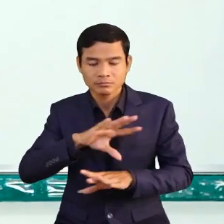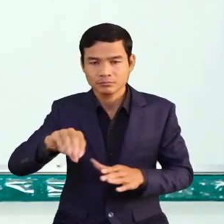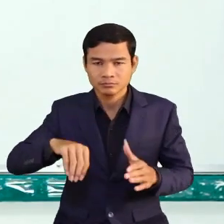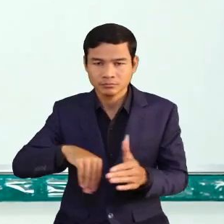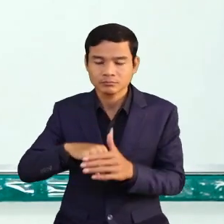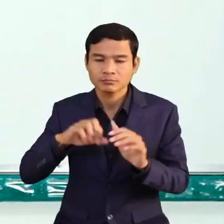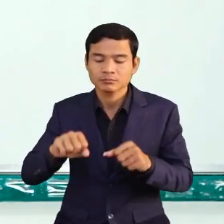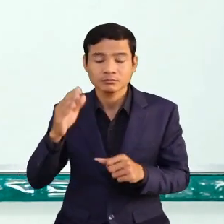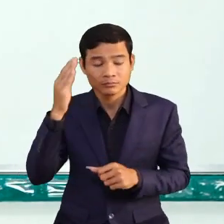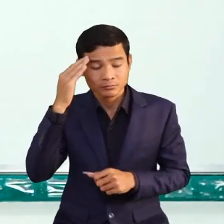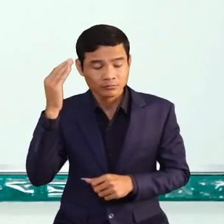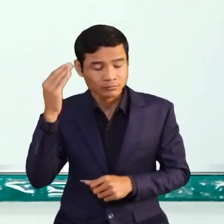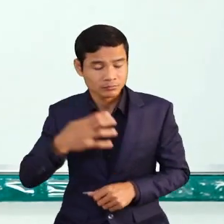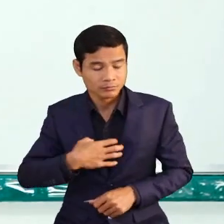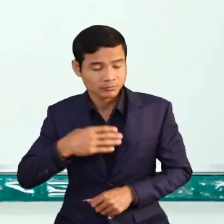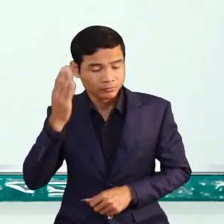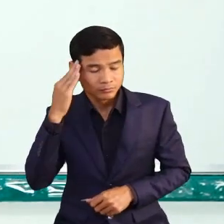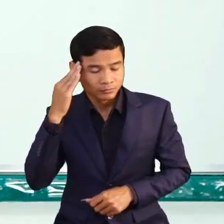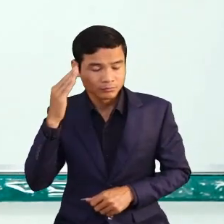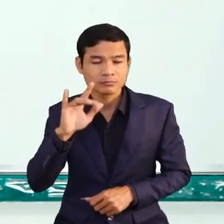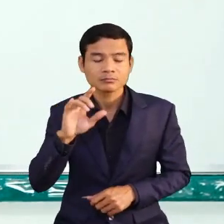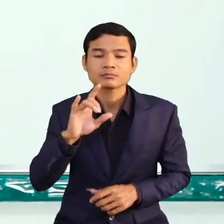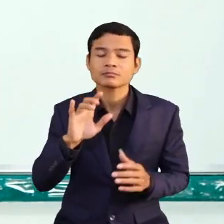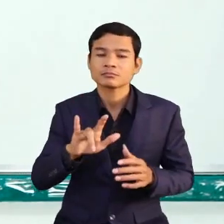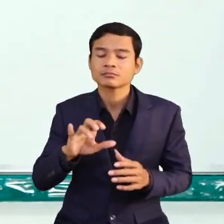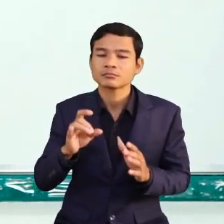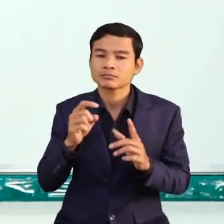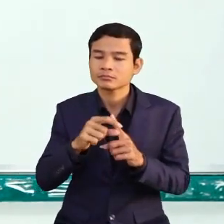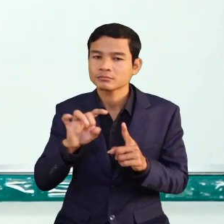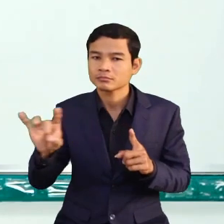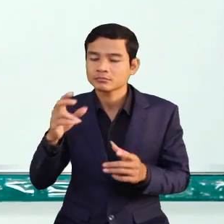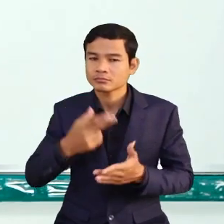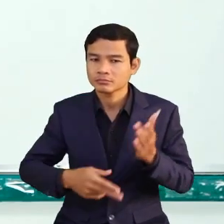ព្យាង្គអ្វីខ្លះដែរក៏លេខមកមើលលើក្តារខៀន